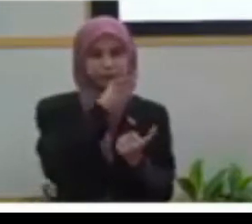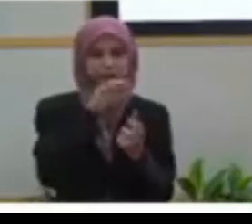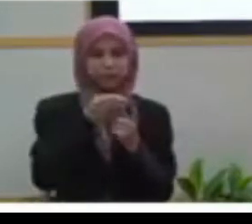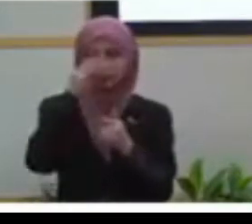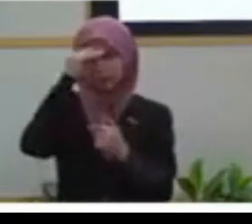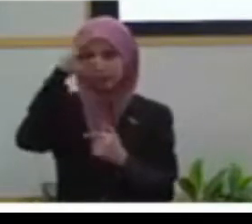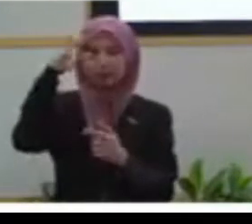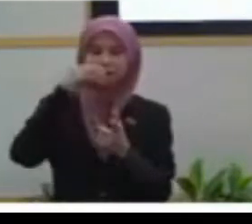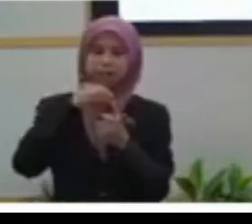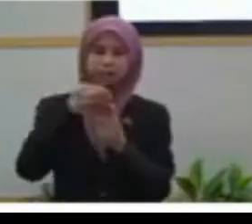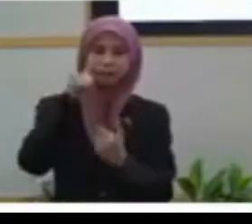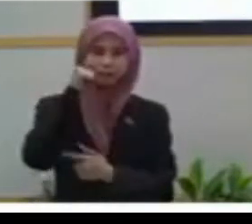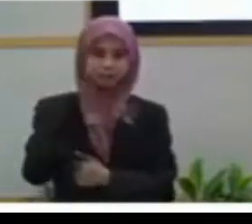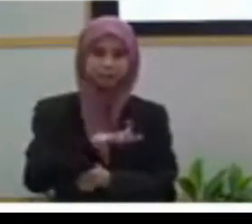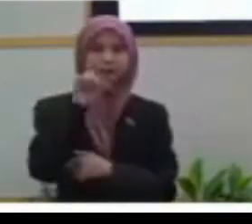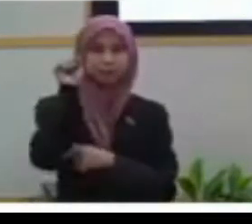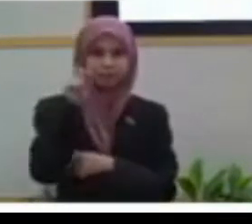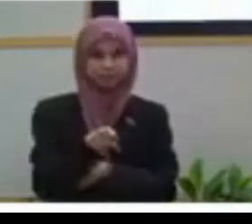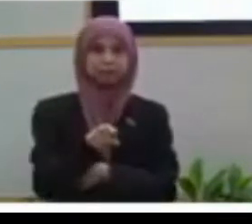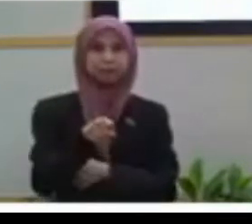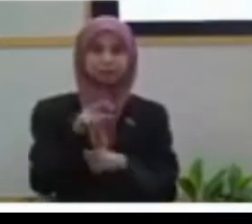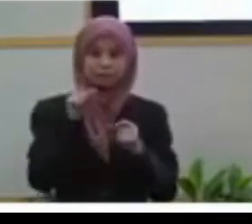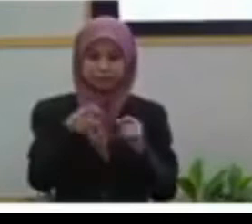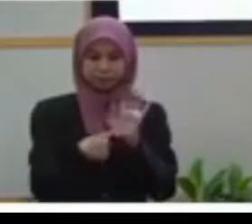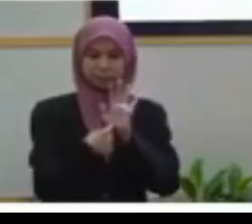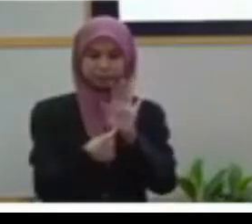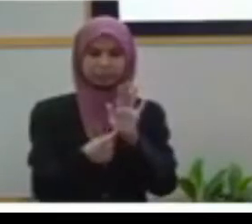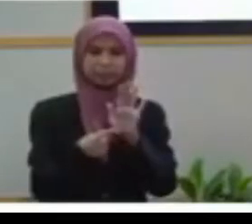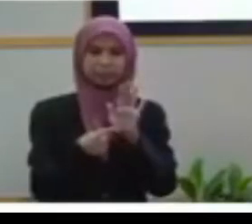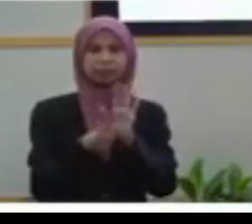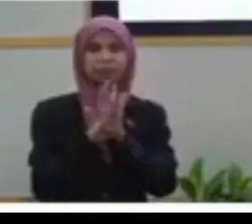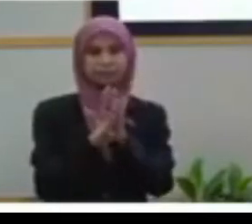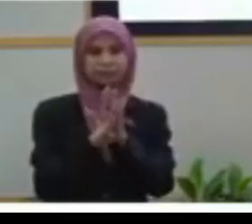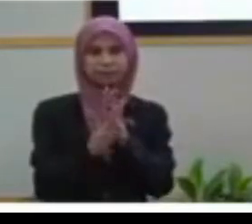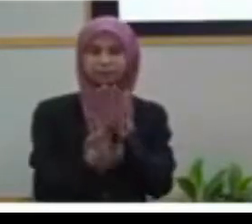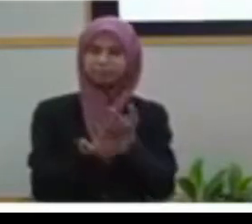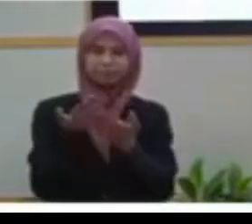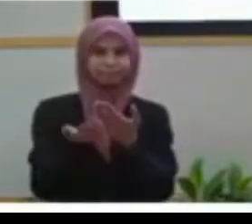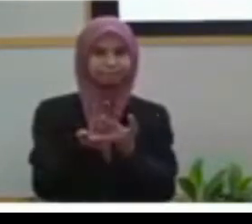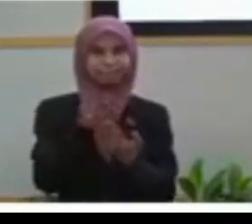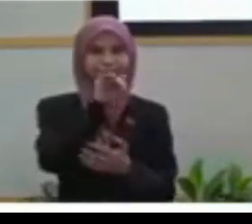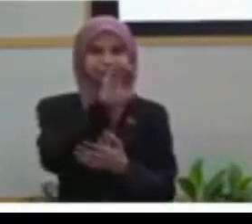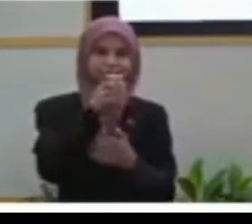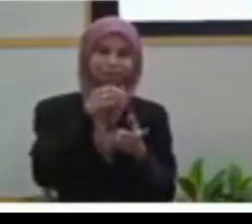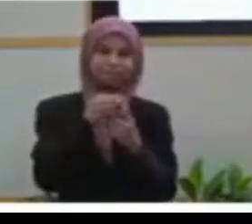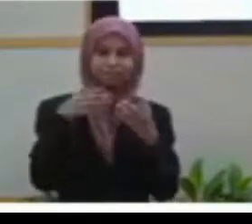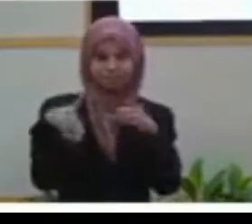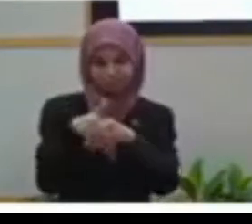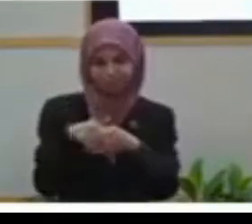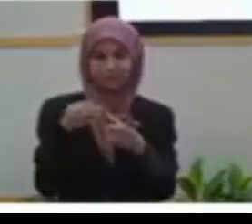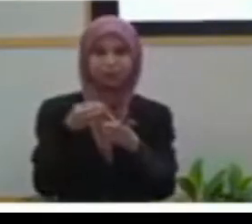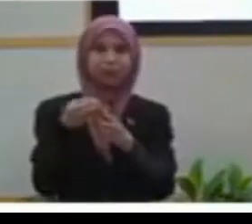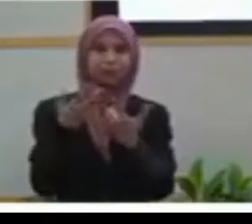atau adik. Mesti kemukakan bukti. Mudah saja, surat beranak, surat kahwin, surat